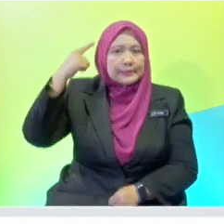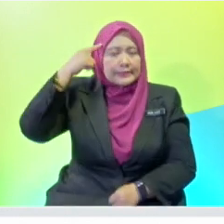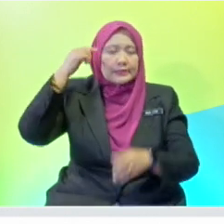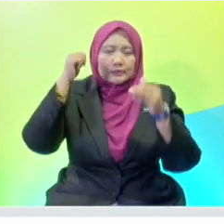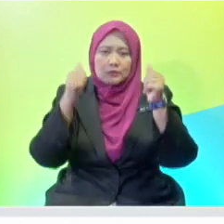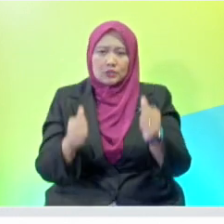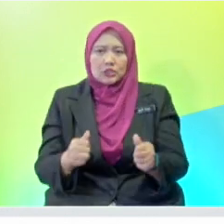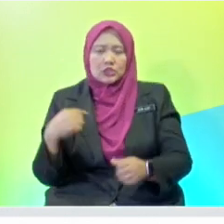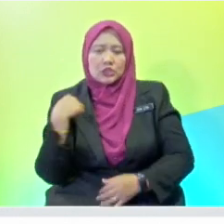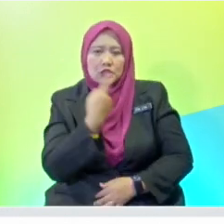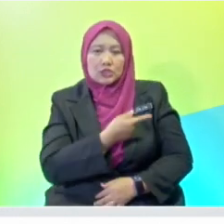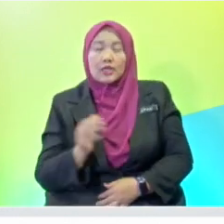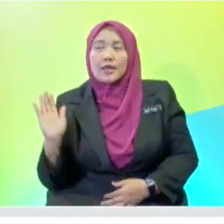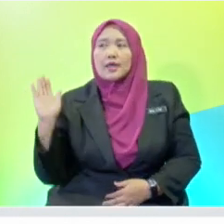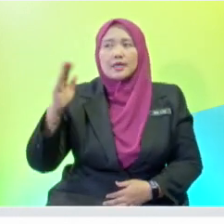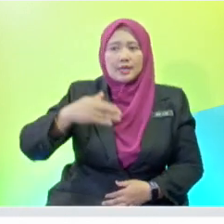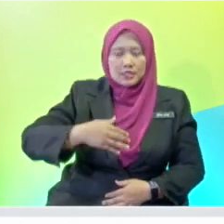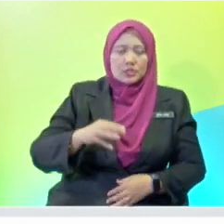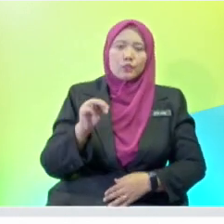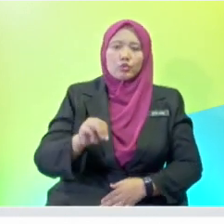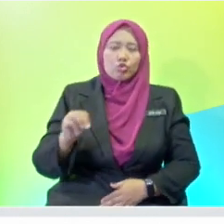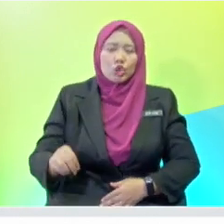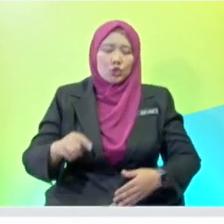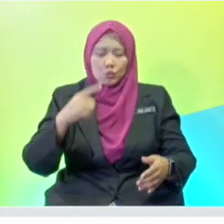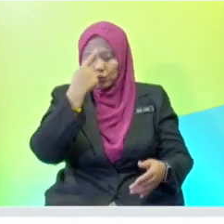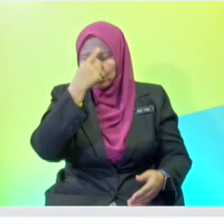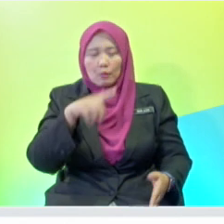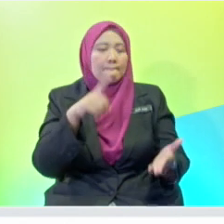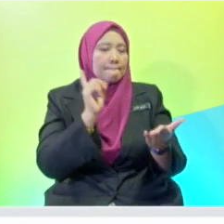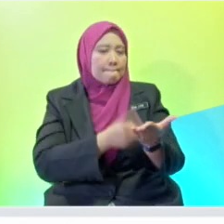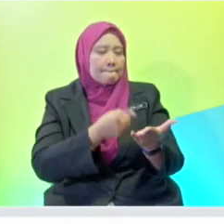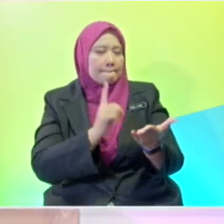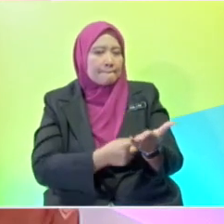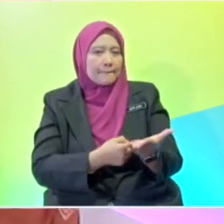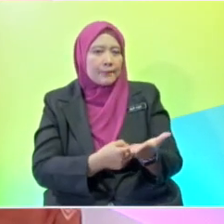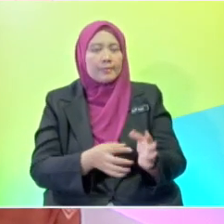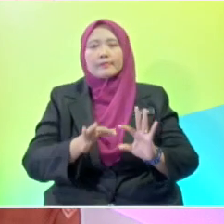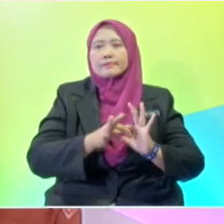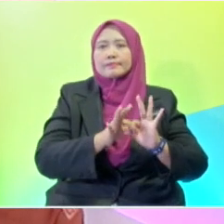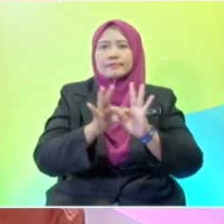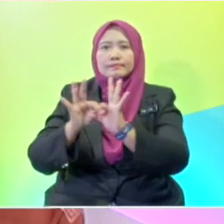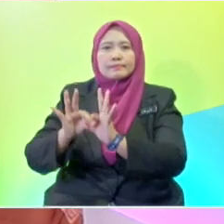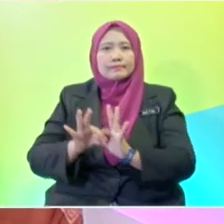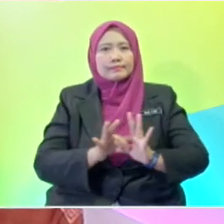mengajak murid-murid supaya berbincang mengadakan kerjasama dan kolaboratif pembelajaran